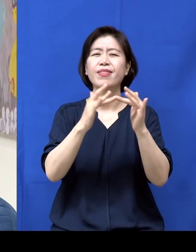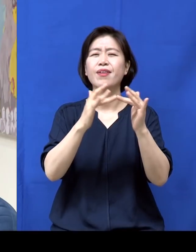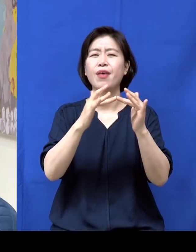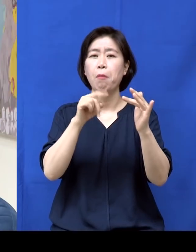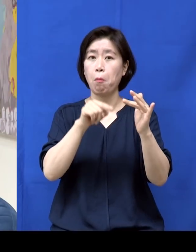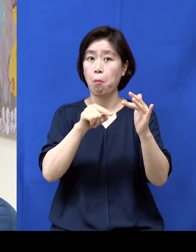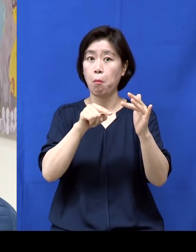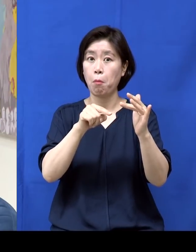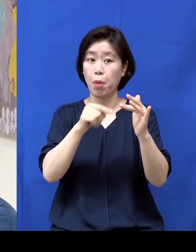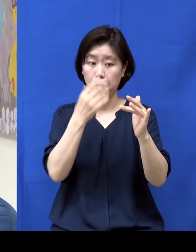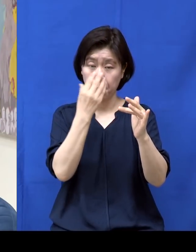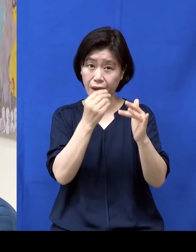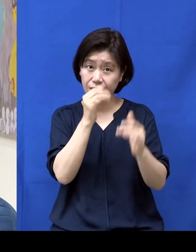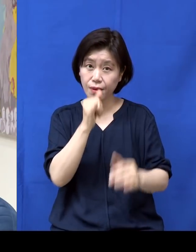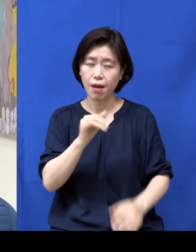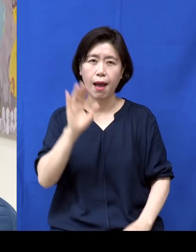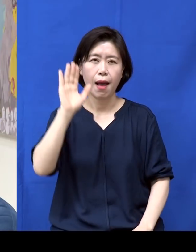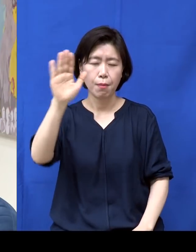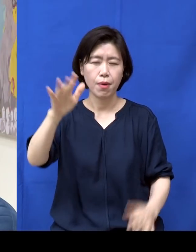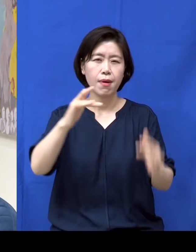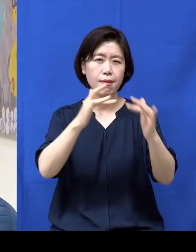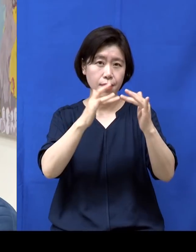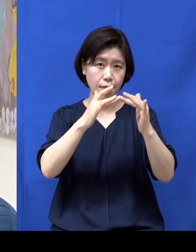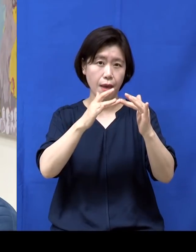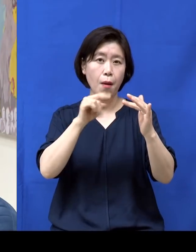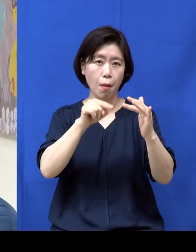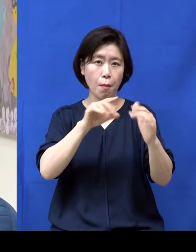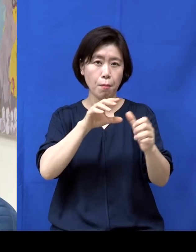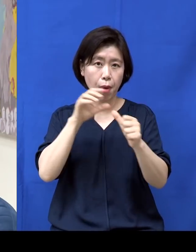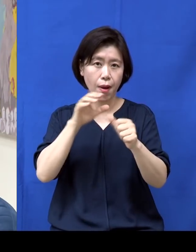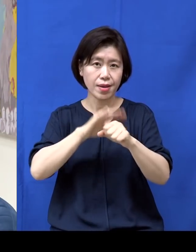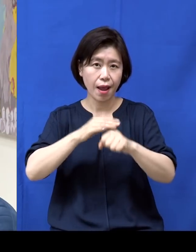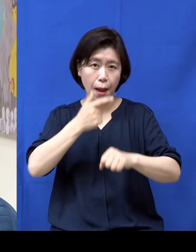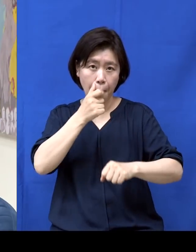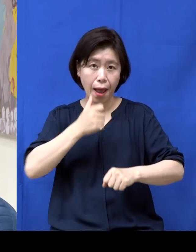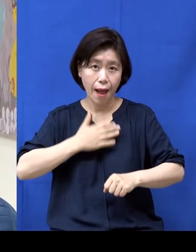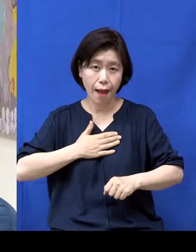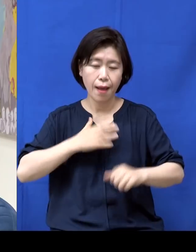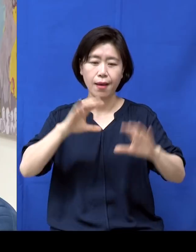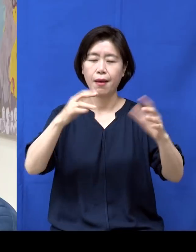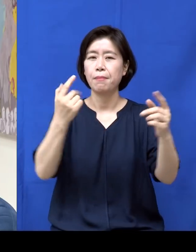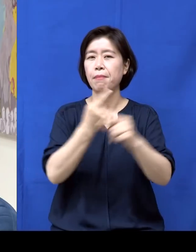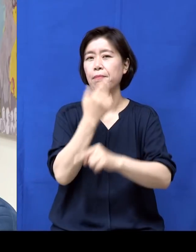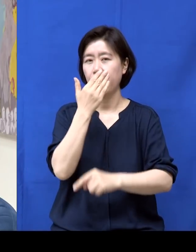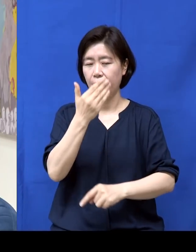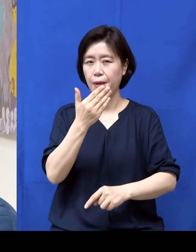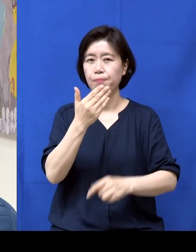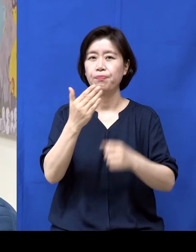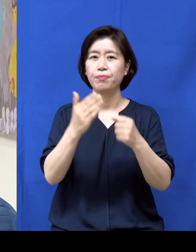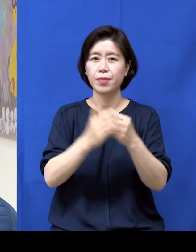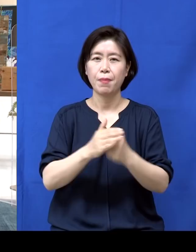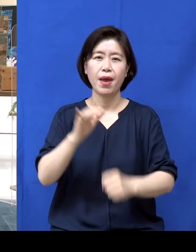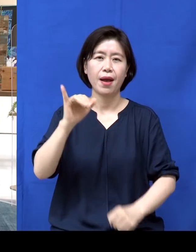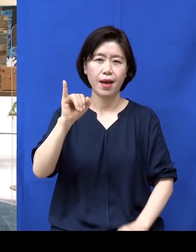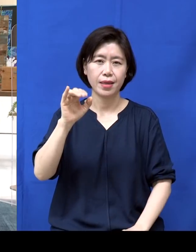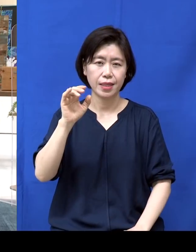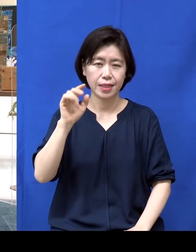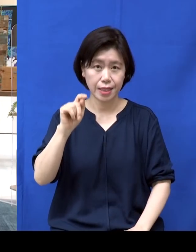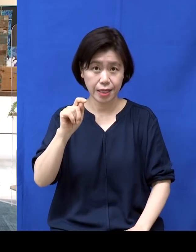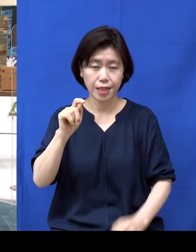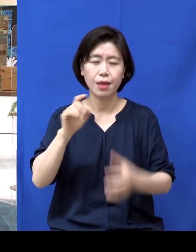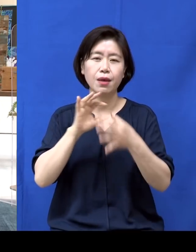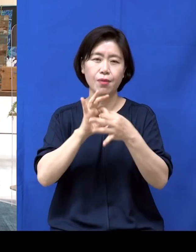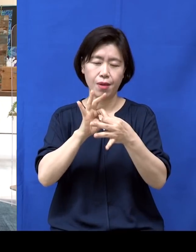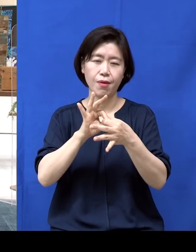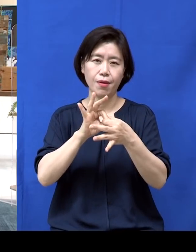사람들의 생활을 인터넷이 많이 바꿀 수 있겠다 싶어서 네. 인터넷을 알아야겠다 싶어서 제가 온라인 업계에 가서 이제 직장 생활을 시작하게 된 겁니다.